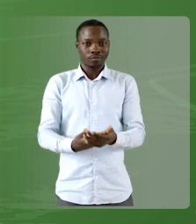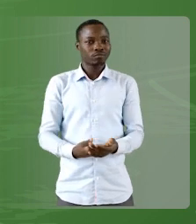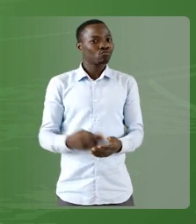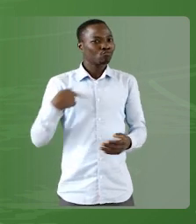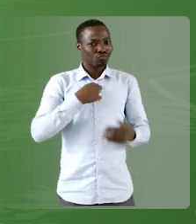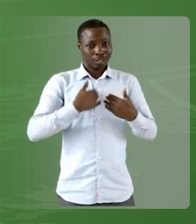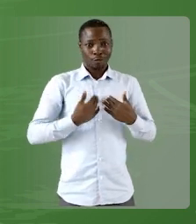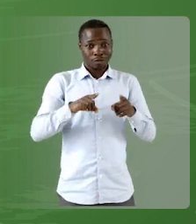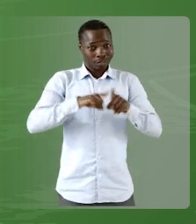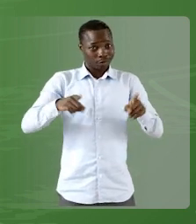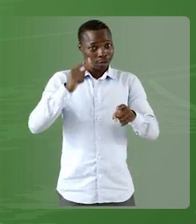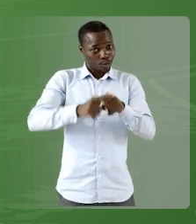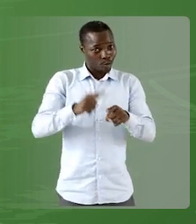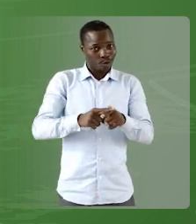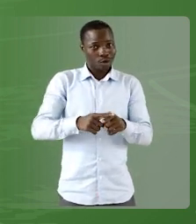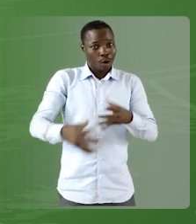porosité,